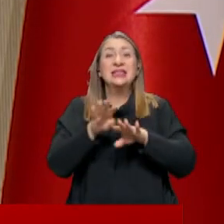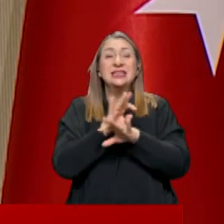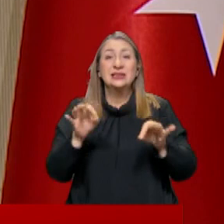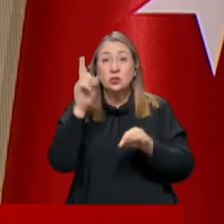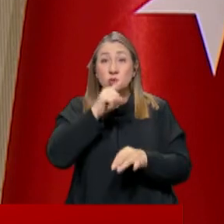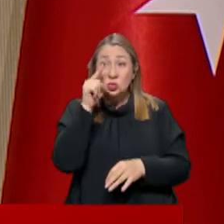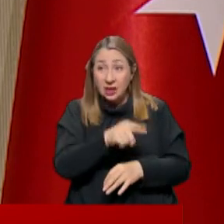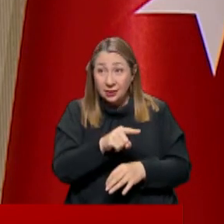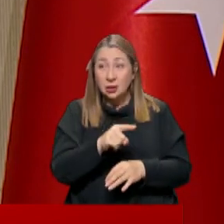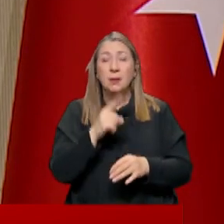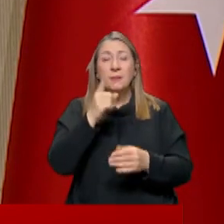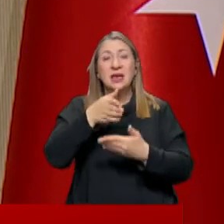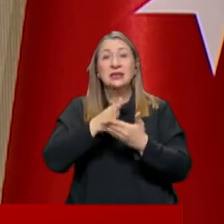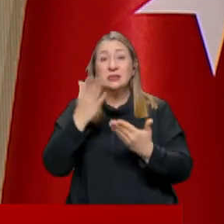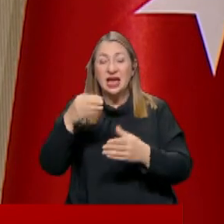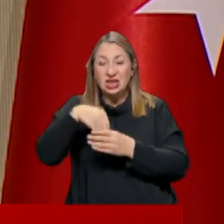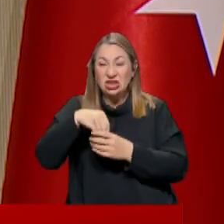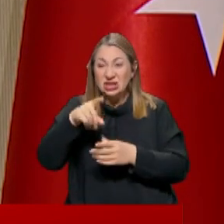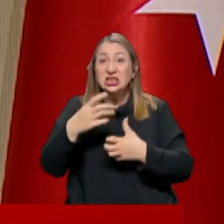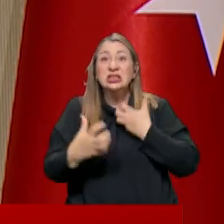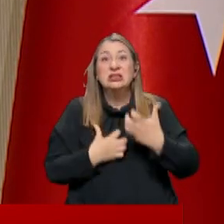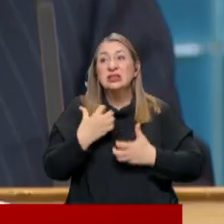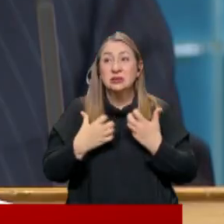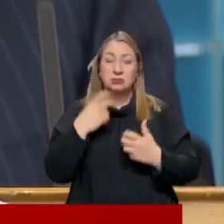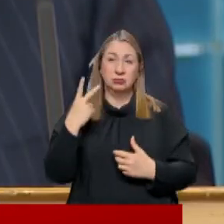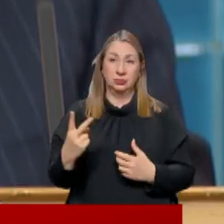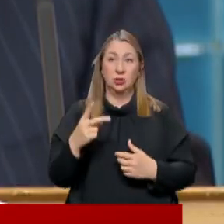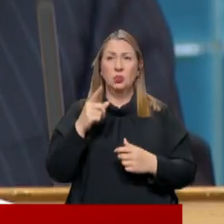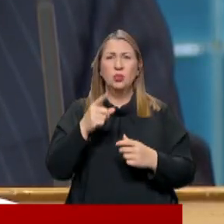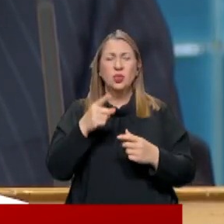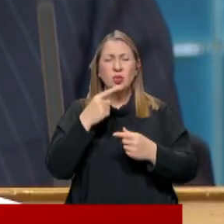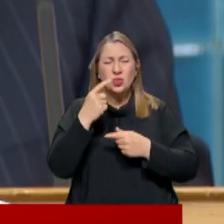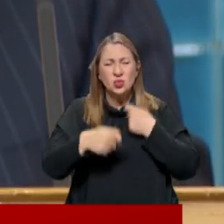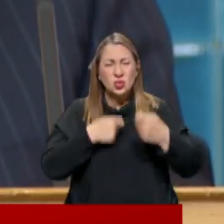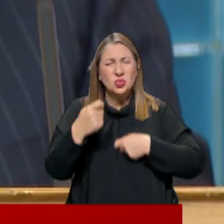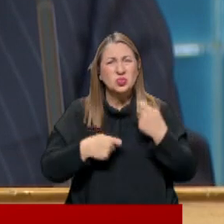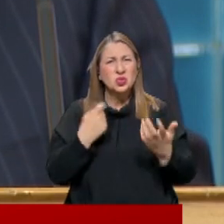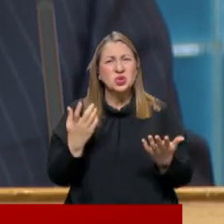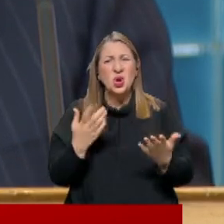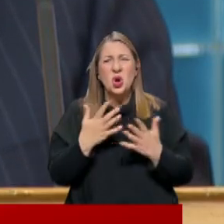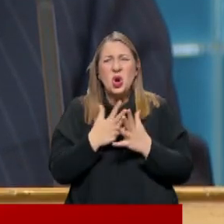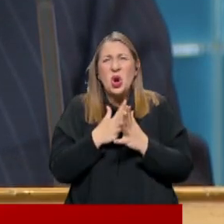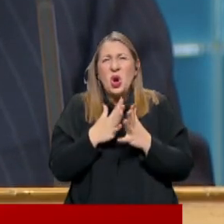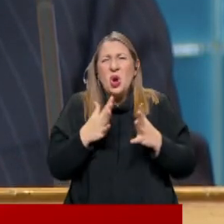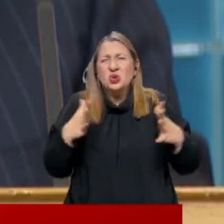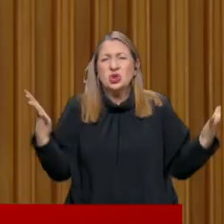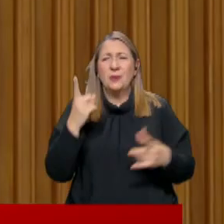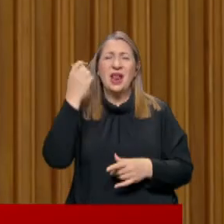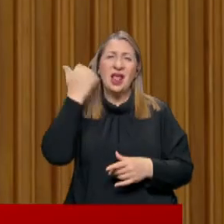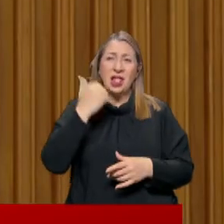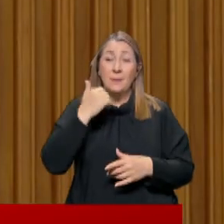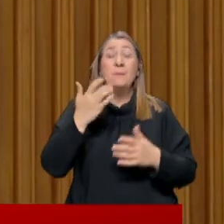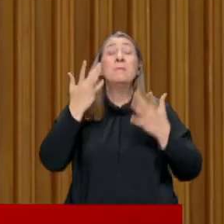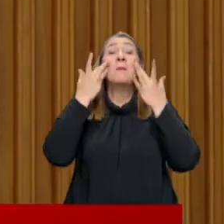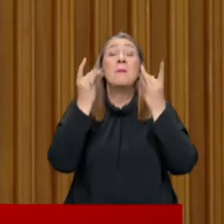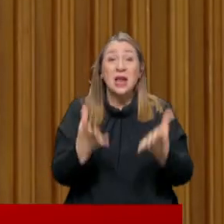den kaynaklanıyorsa bir kısmı da İçerdeki hırsların içeri ton fütursuzca uydurulmuş koskoca bir yalan